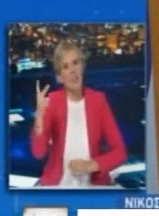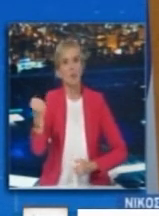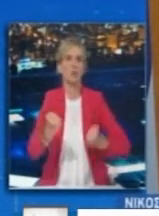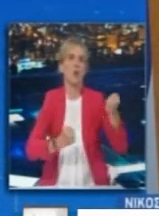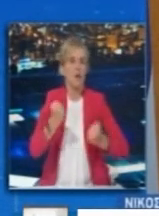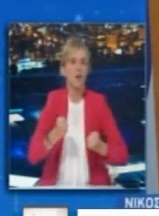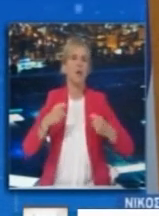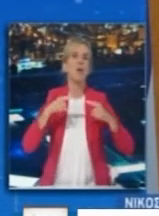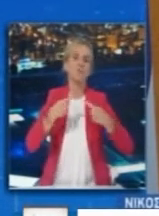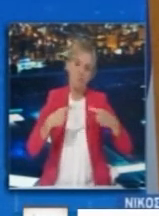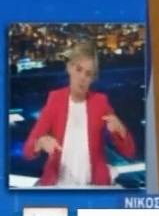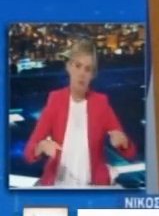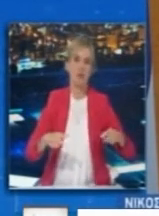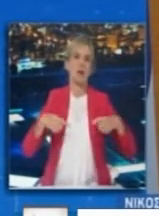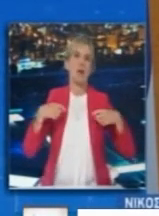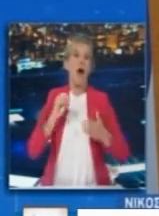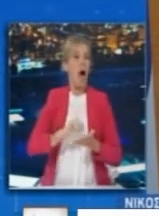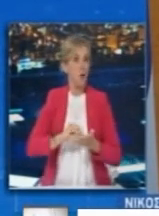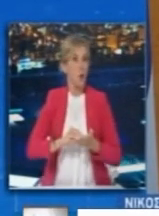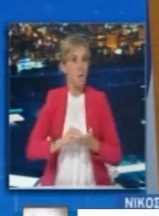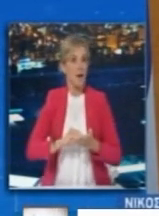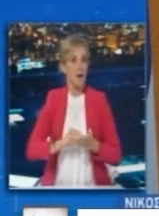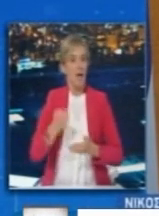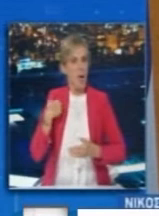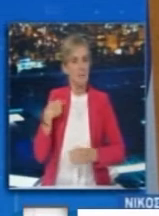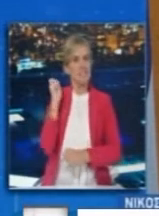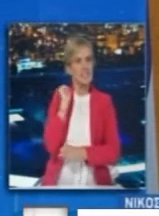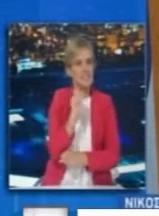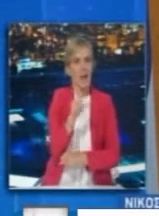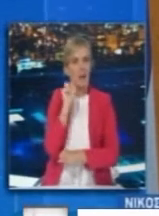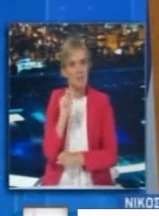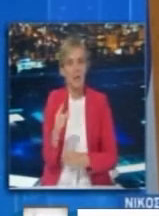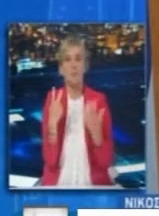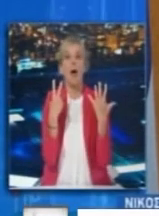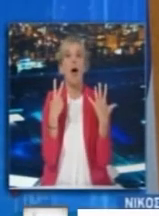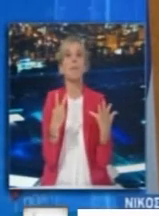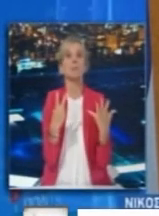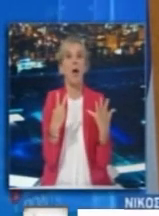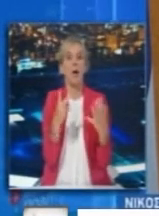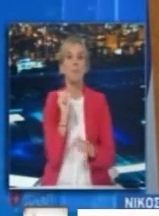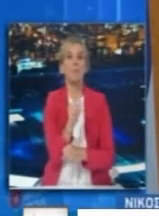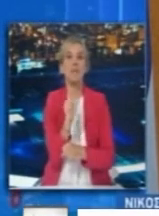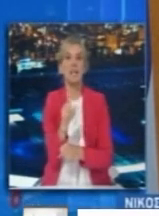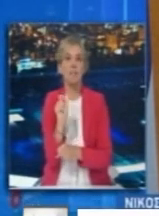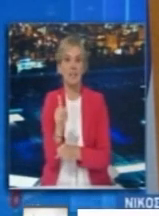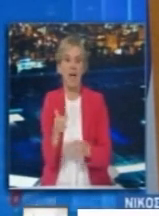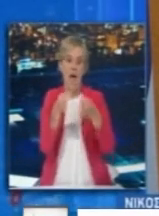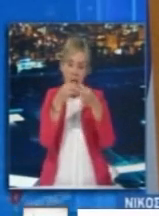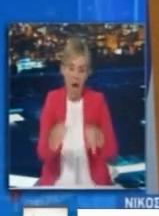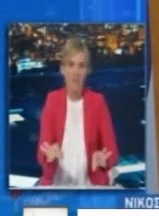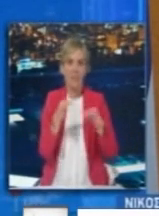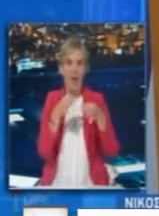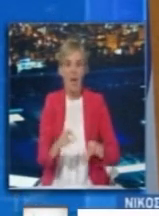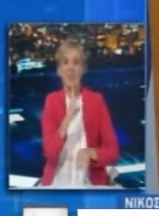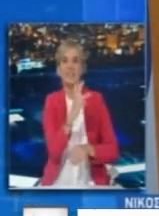αυτοδιοίκησης. Μέσω του 112 αποστήλαμε 7 SMS για την εκένωση συνολικά 32 οικισμών στην